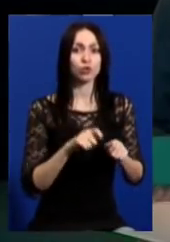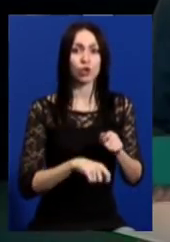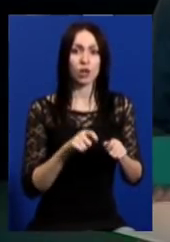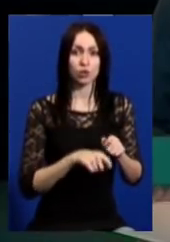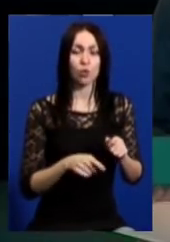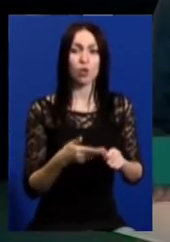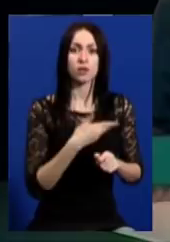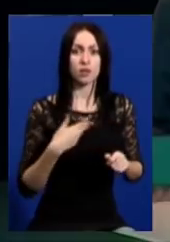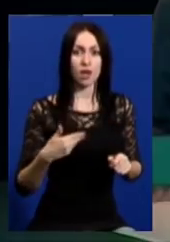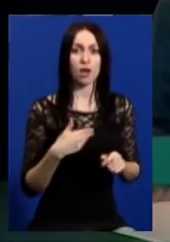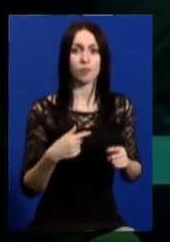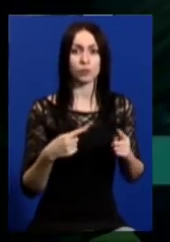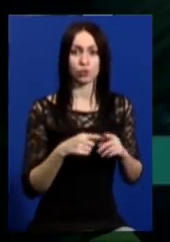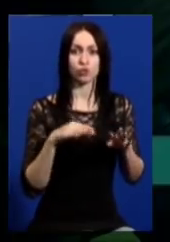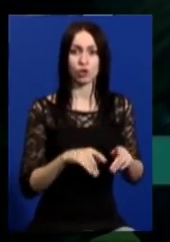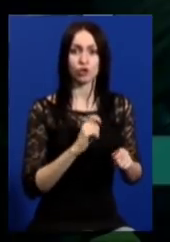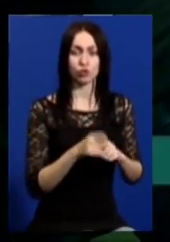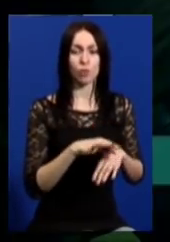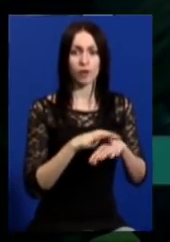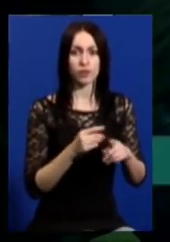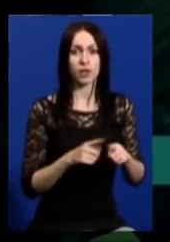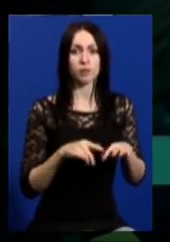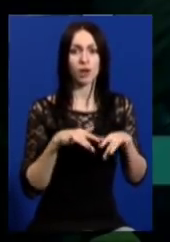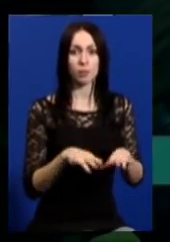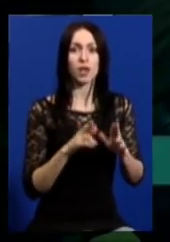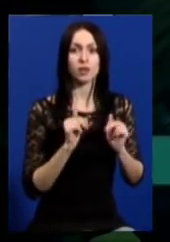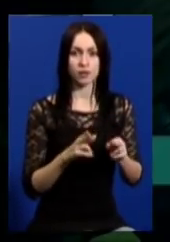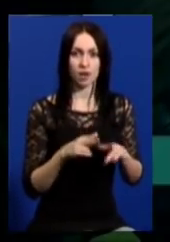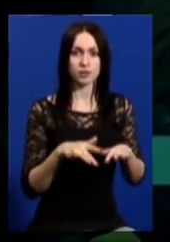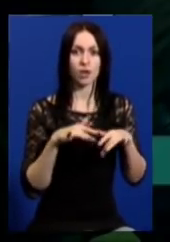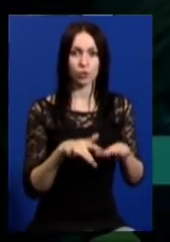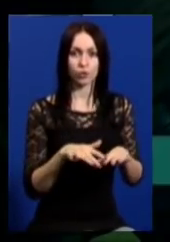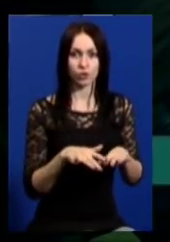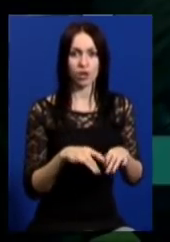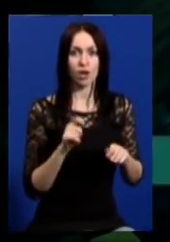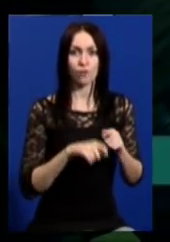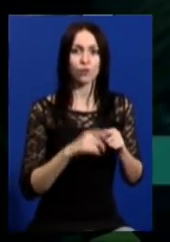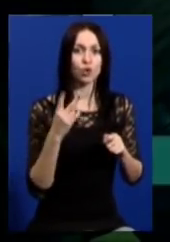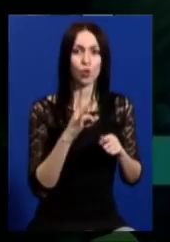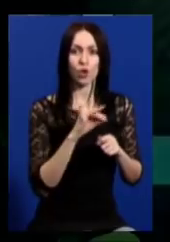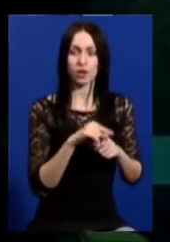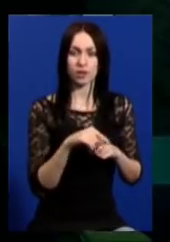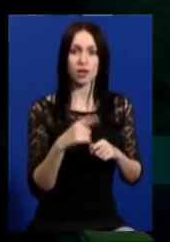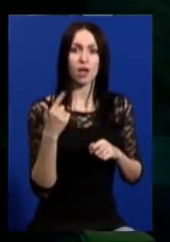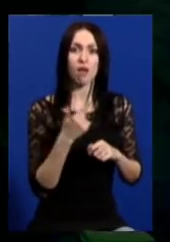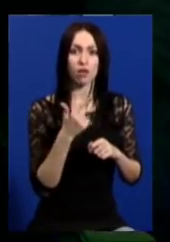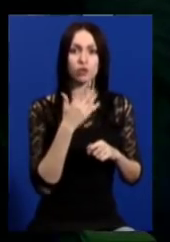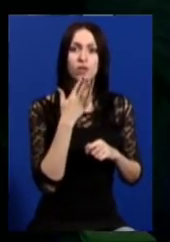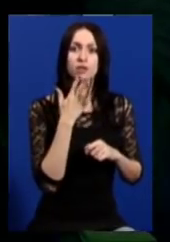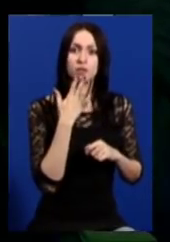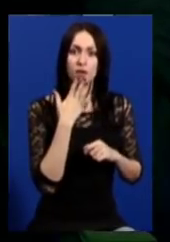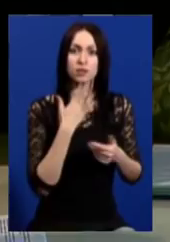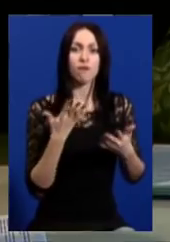нам визначено проведення таких заходів, як заходи контролю другої лінії громадян-іноземців,